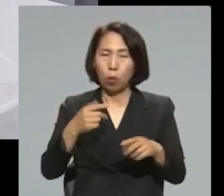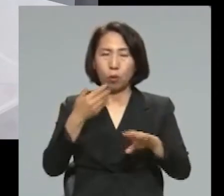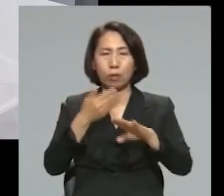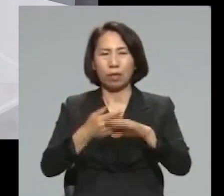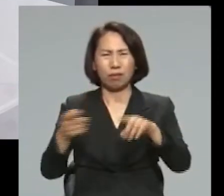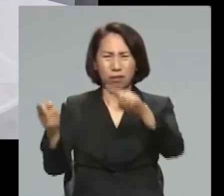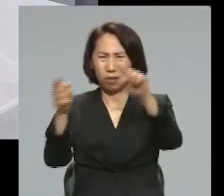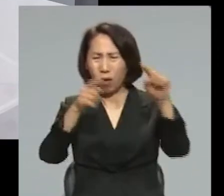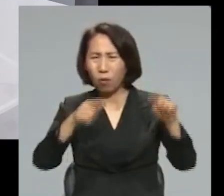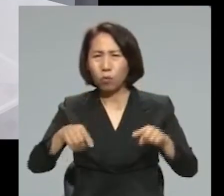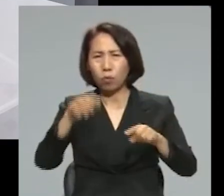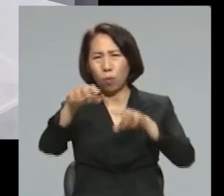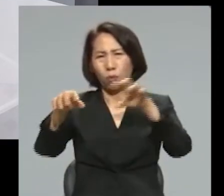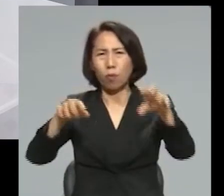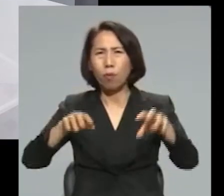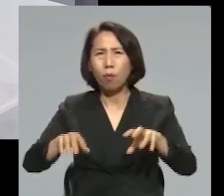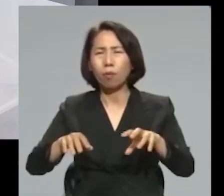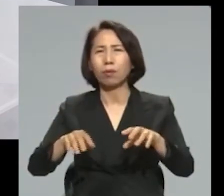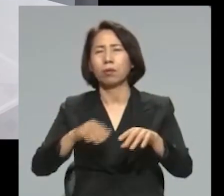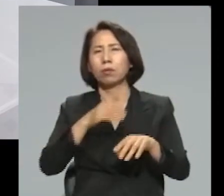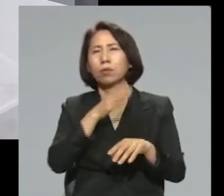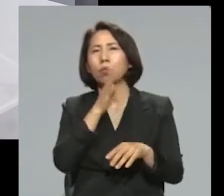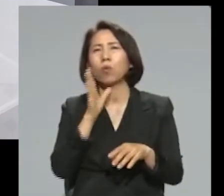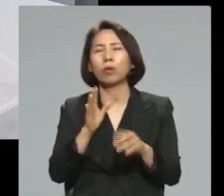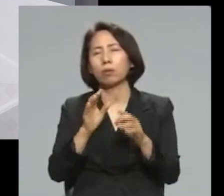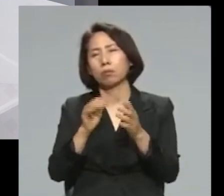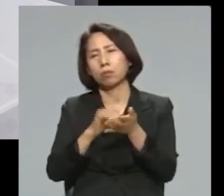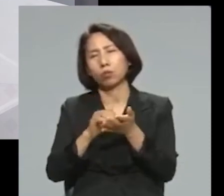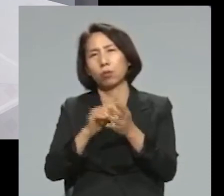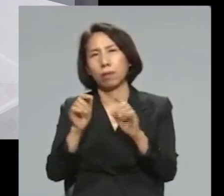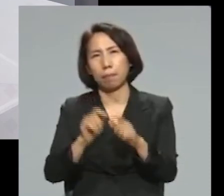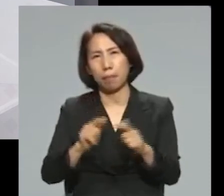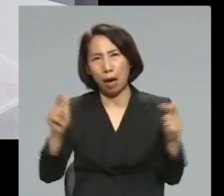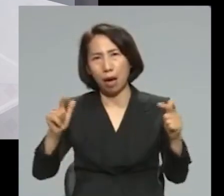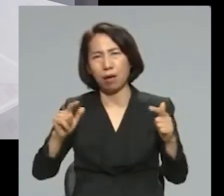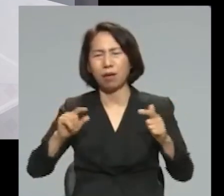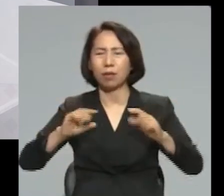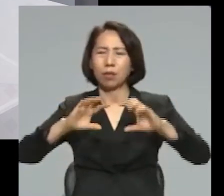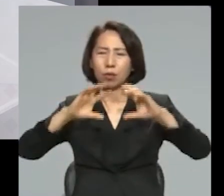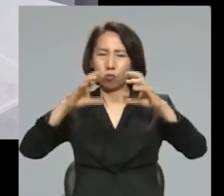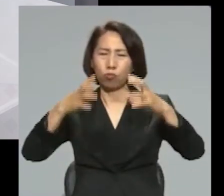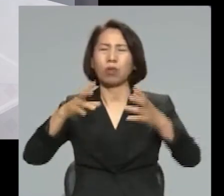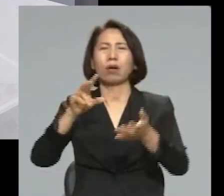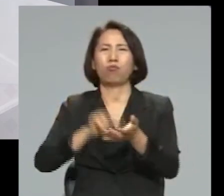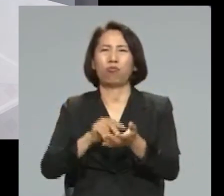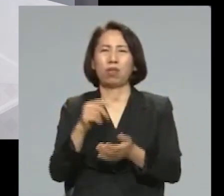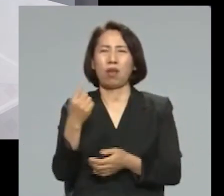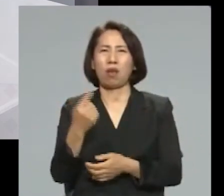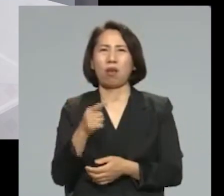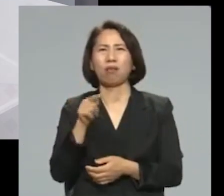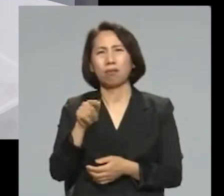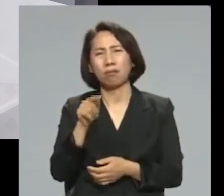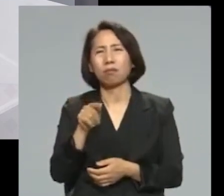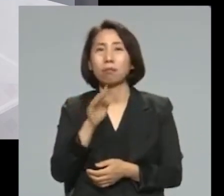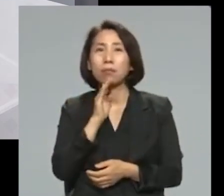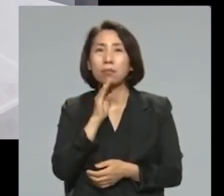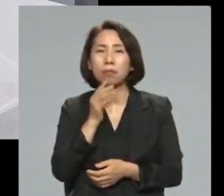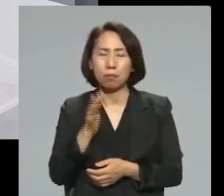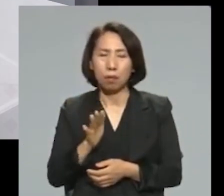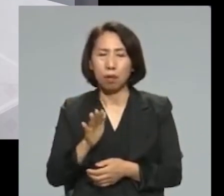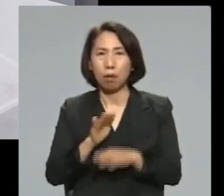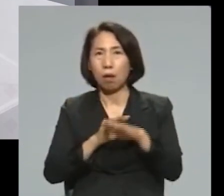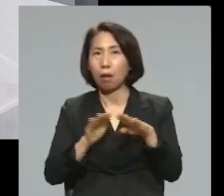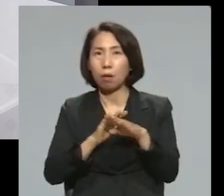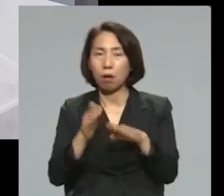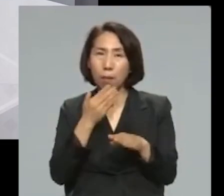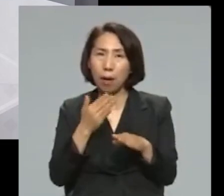전국적으로 노인 인구가 증가하면서 국가적인 문제로 대두되고 있지만 현실적으로 이에 대응하는